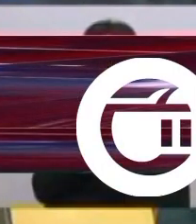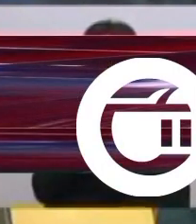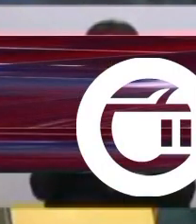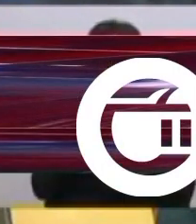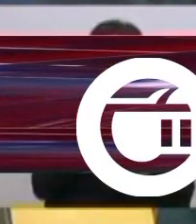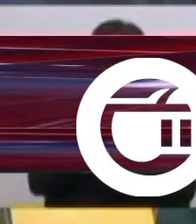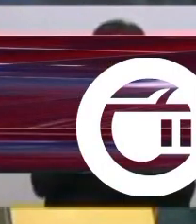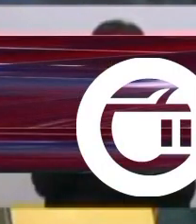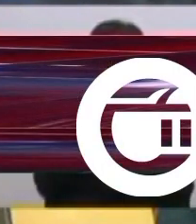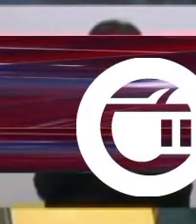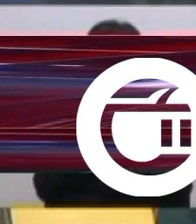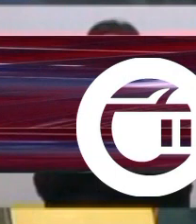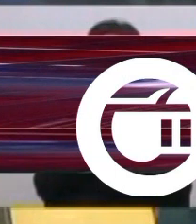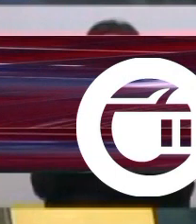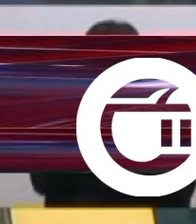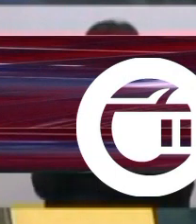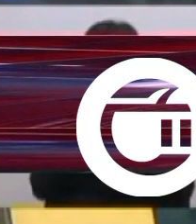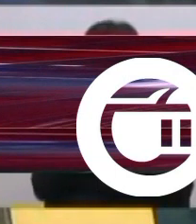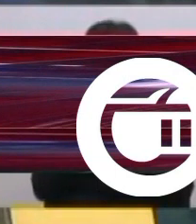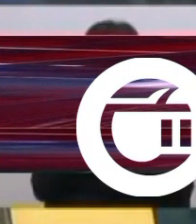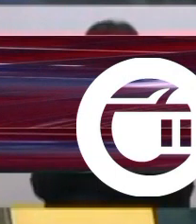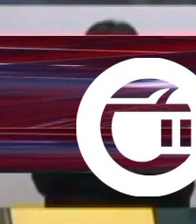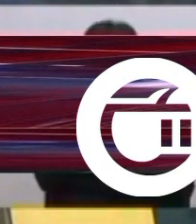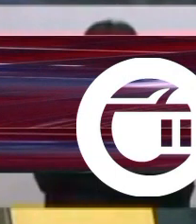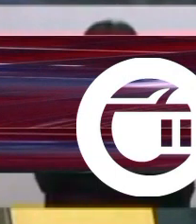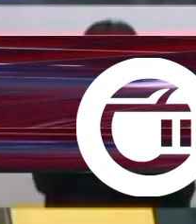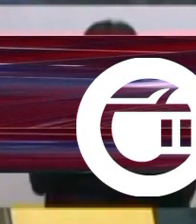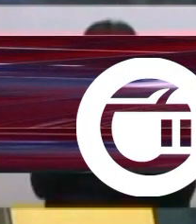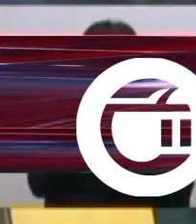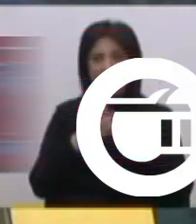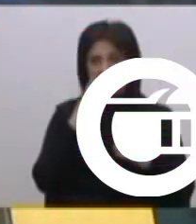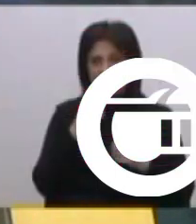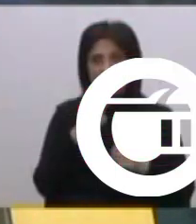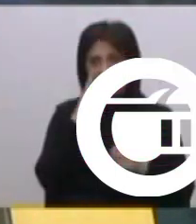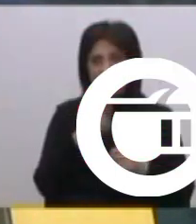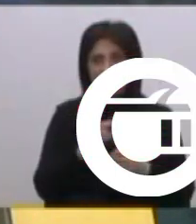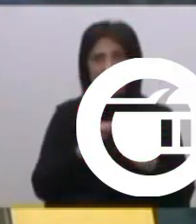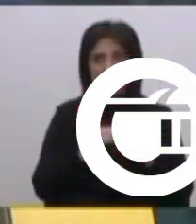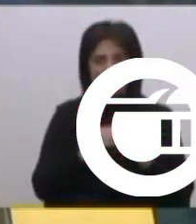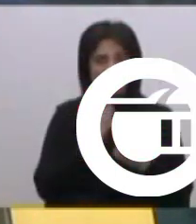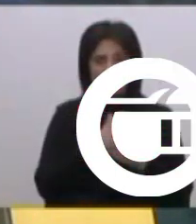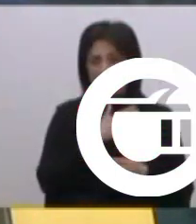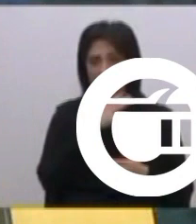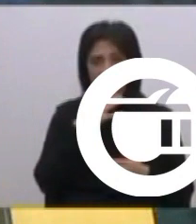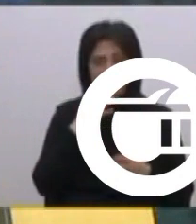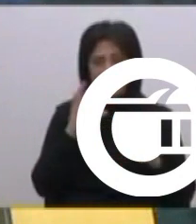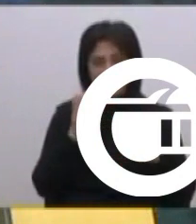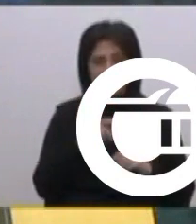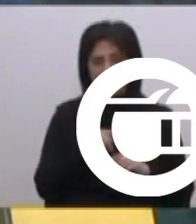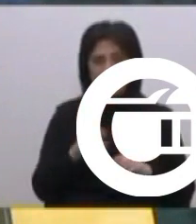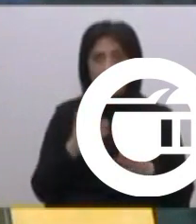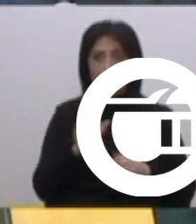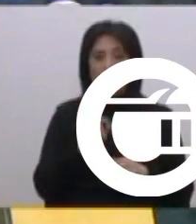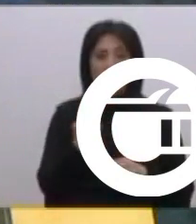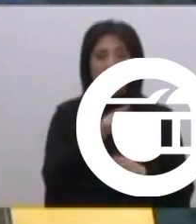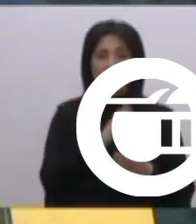ქორწინება განქორწინების მაჩვენებლებით, არის სერიოზული გამოწვევები. Მარტივად ციფრებს, სტატისტიკას თუ დახედავთ, ნახავთ, რომ გამოწვევები არის ძალიან სერიოზული. Თუ